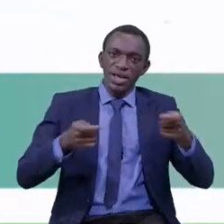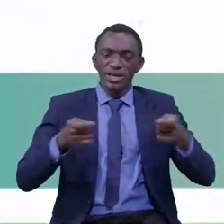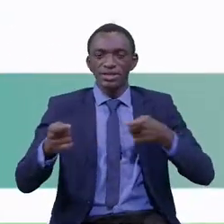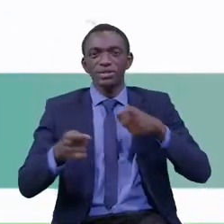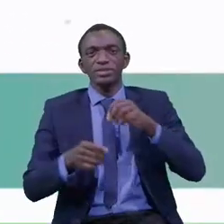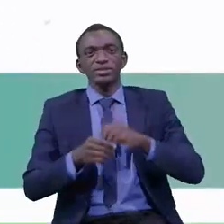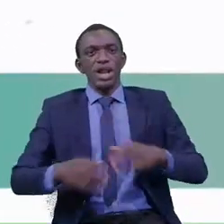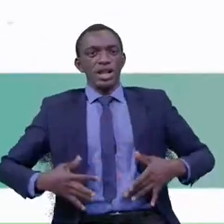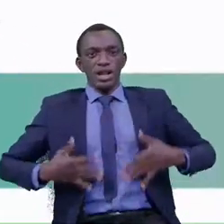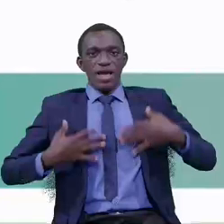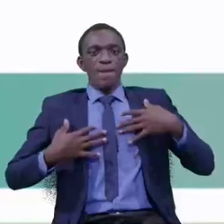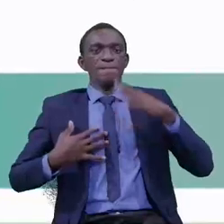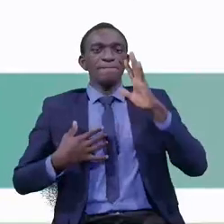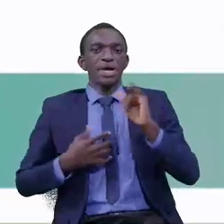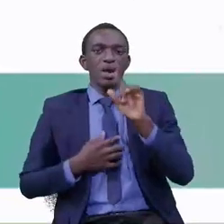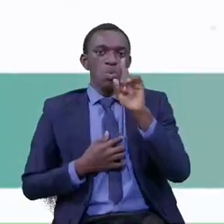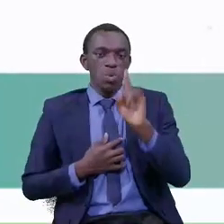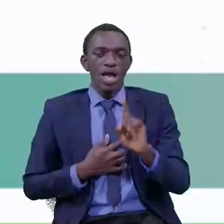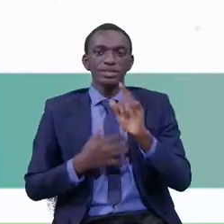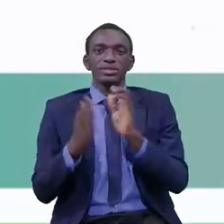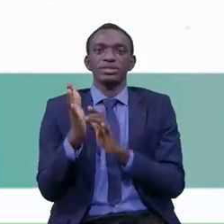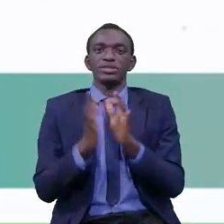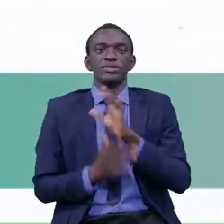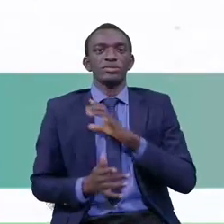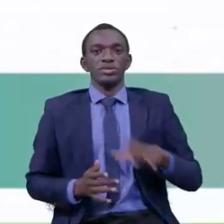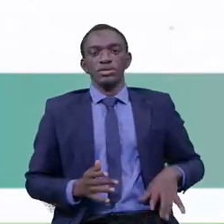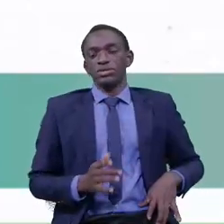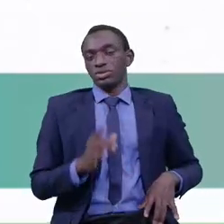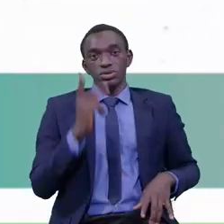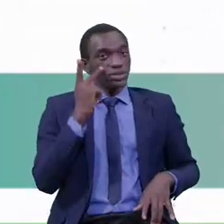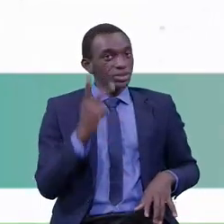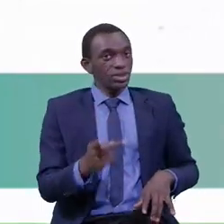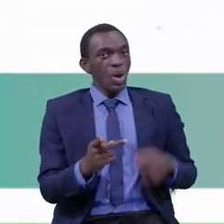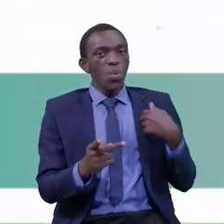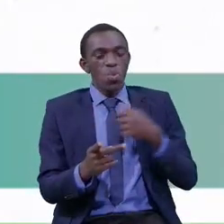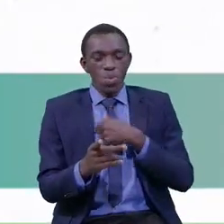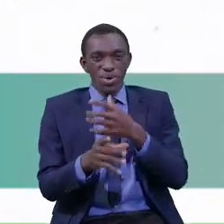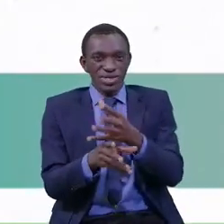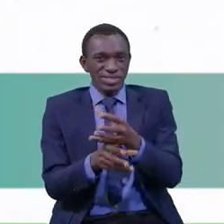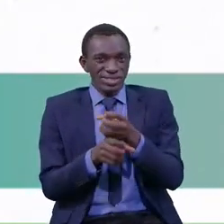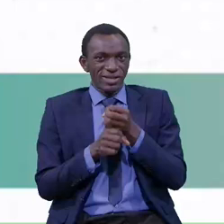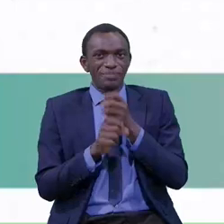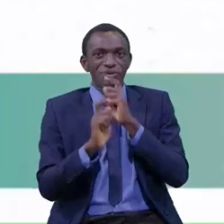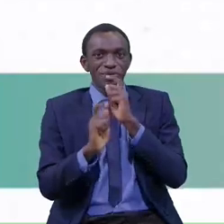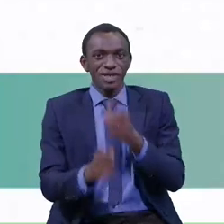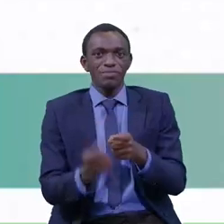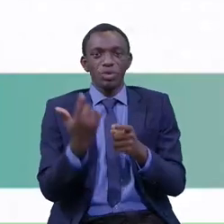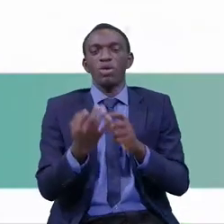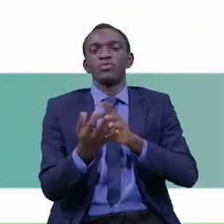par Jésus-Christ. Nous recevons le don de